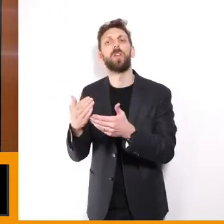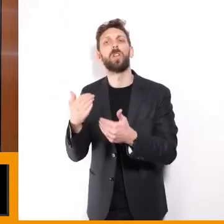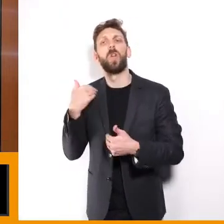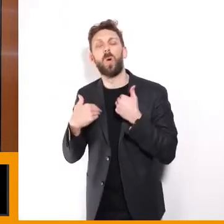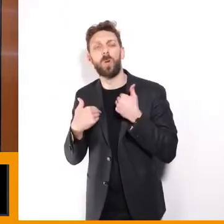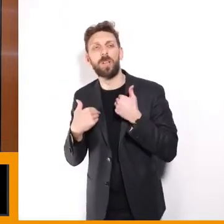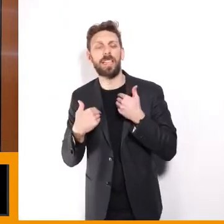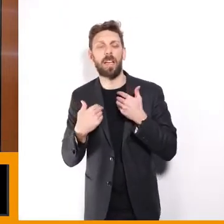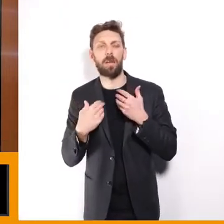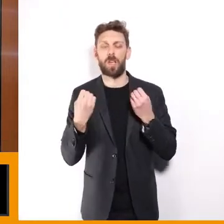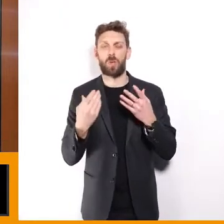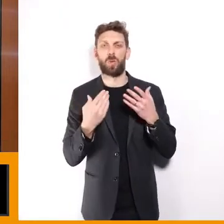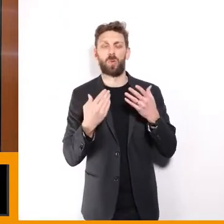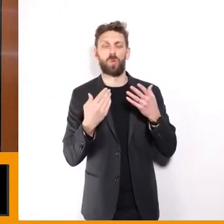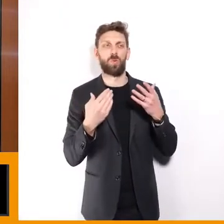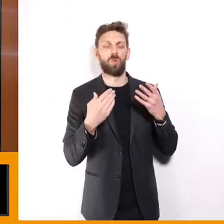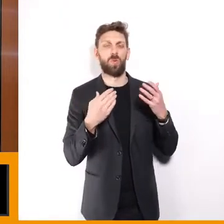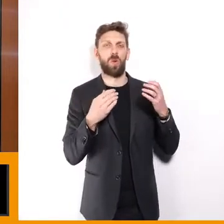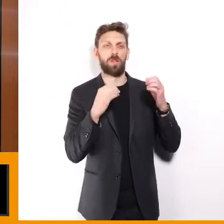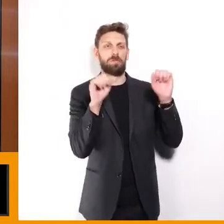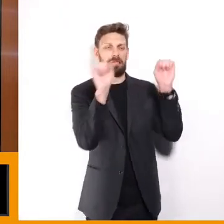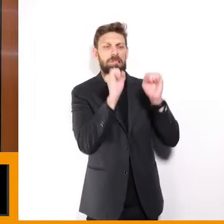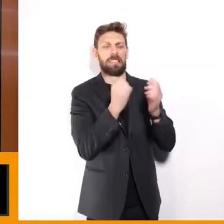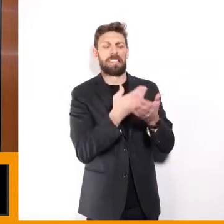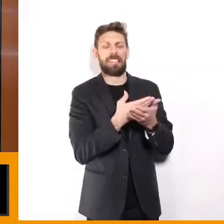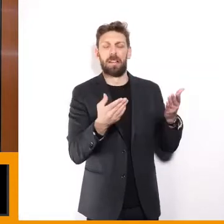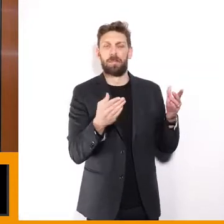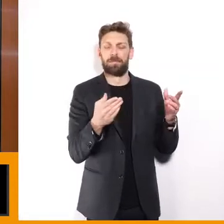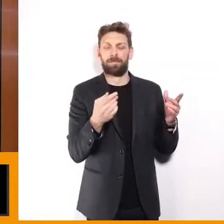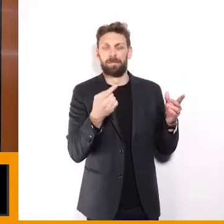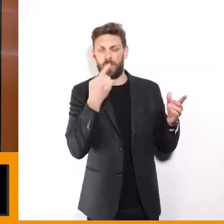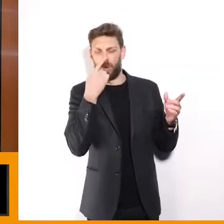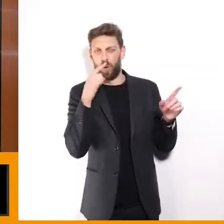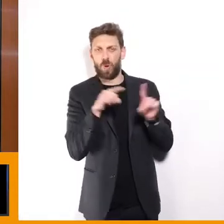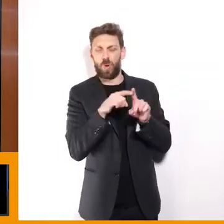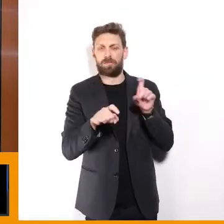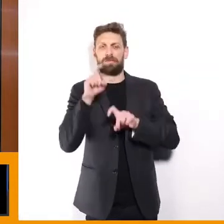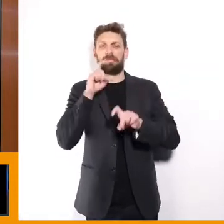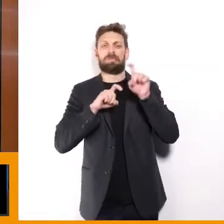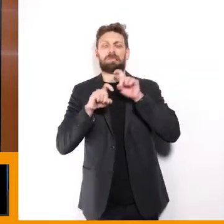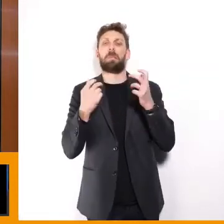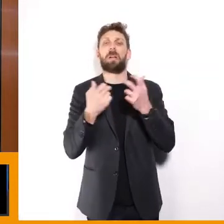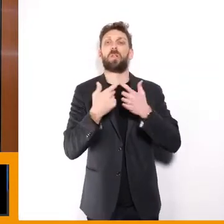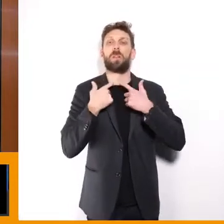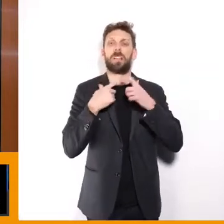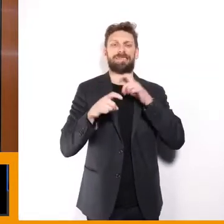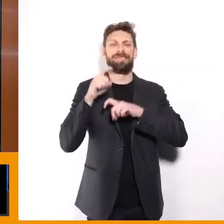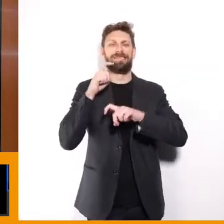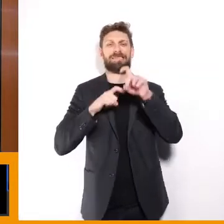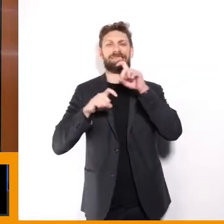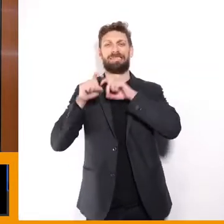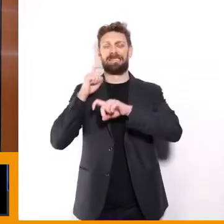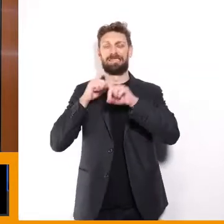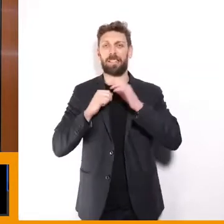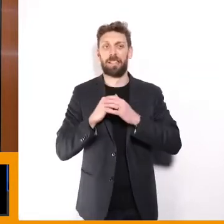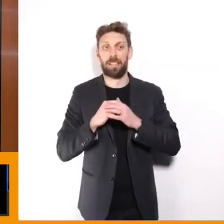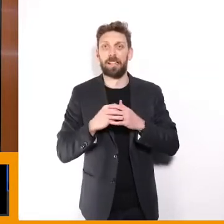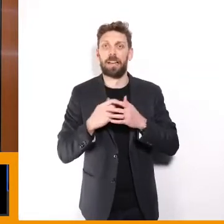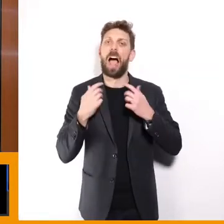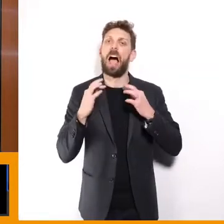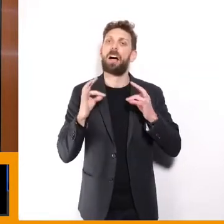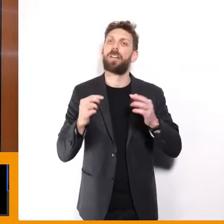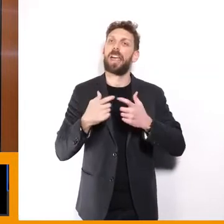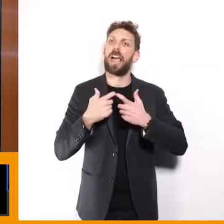simplification dit retour en arrière, notamment sur les questions d'accessibilité, dans lesquelles les normes sont évidemment nombreuses et